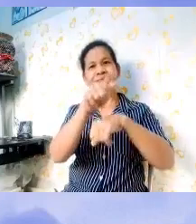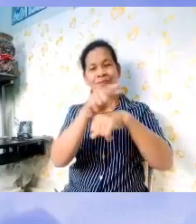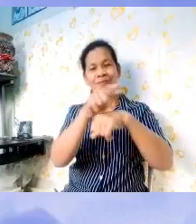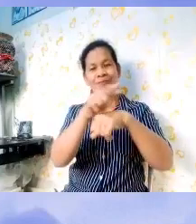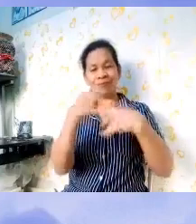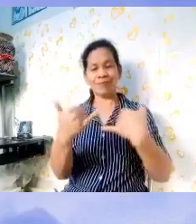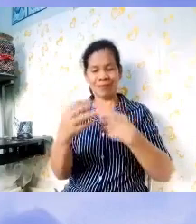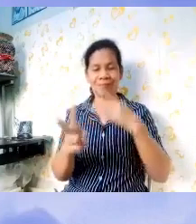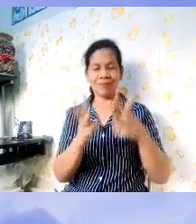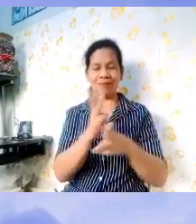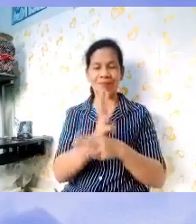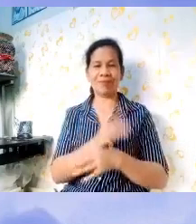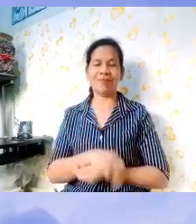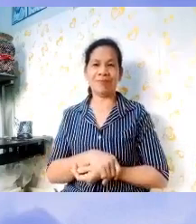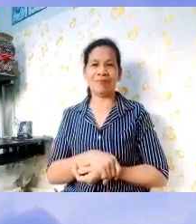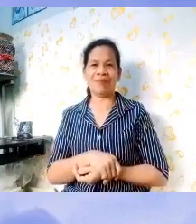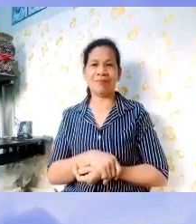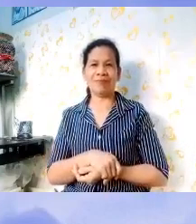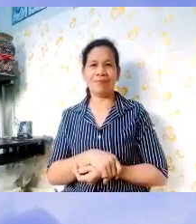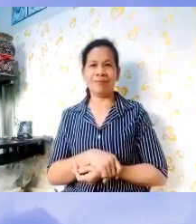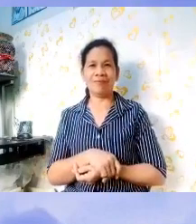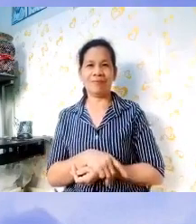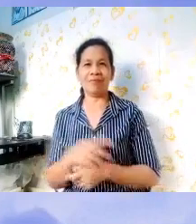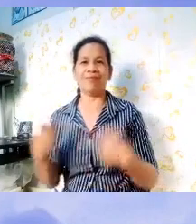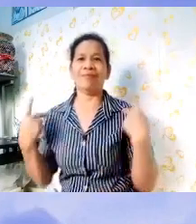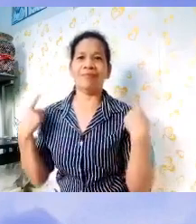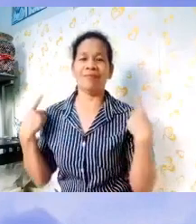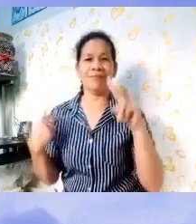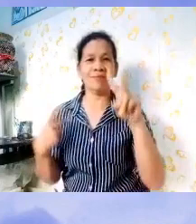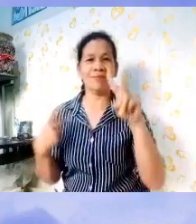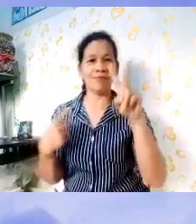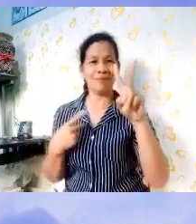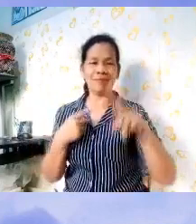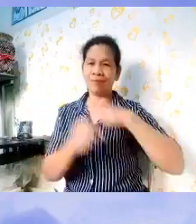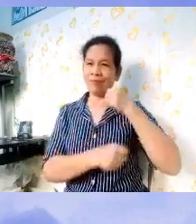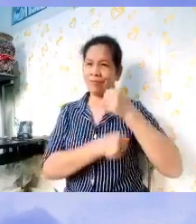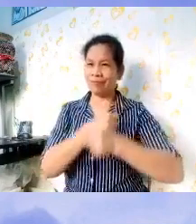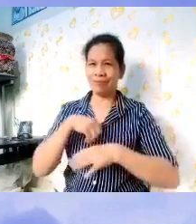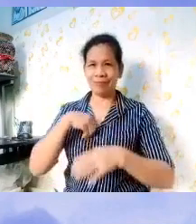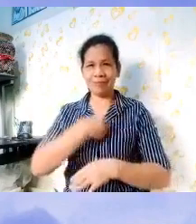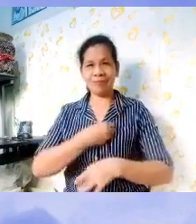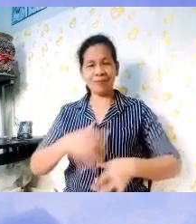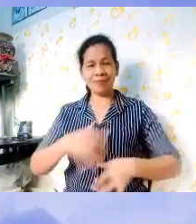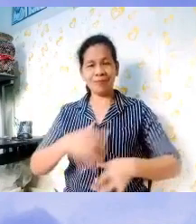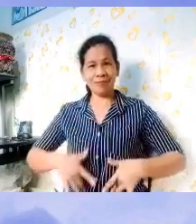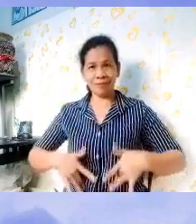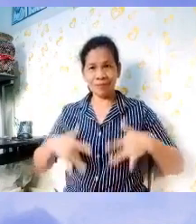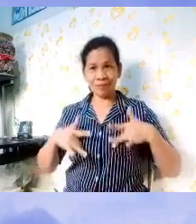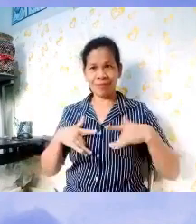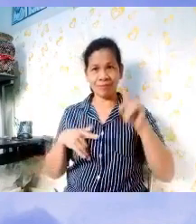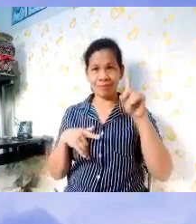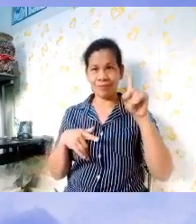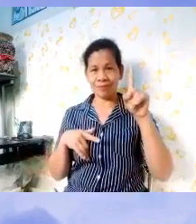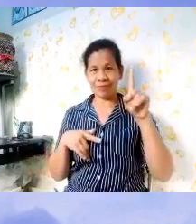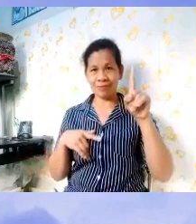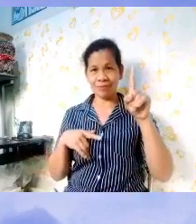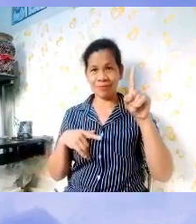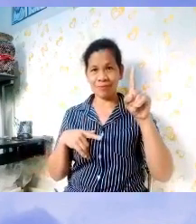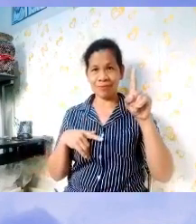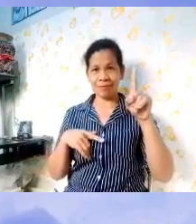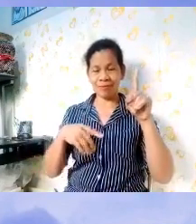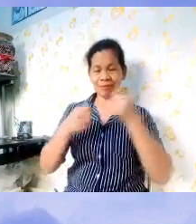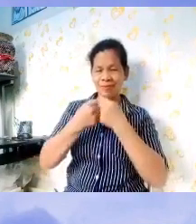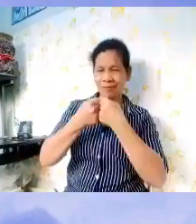meron pong dalawang struggle ngayon ang ating buhay. Ang isa po ay hinahatak